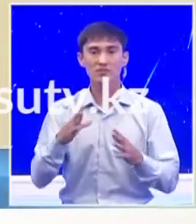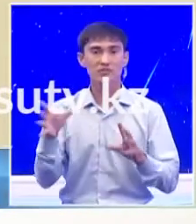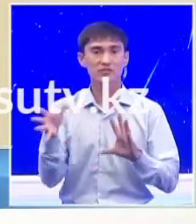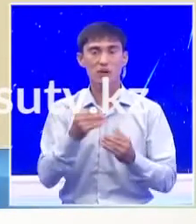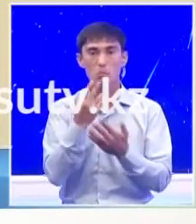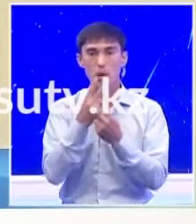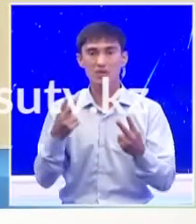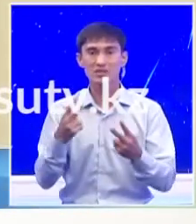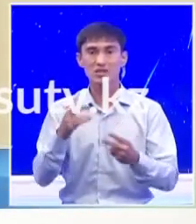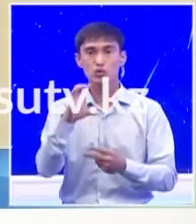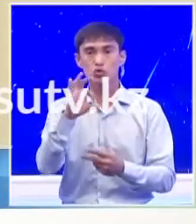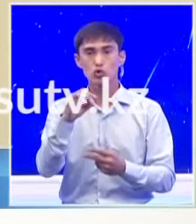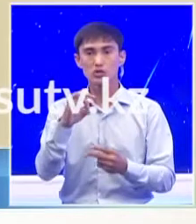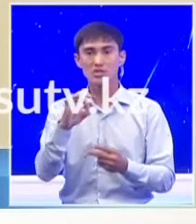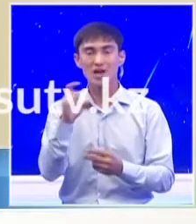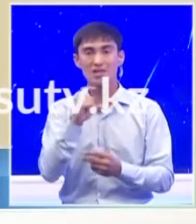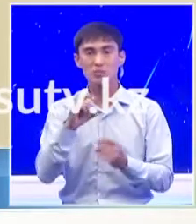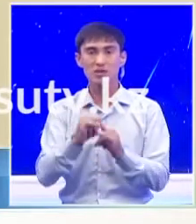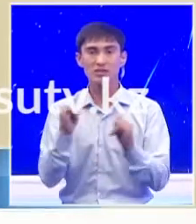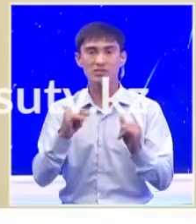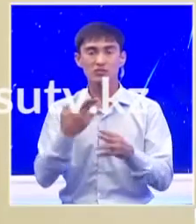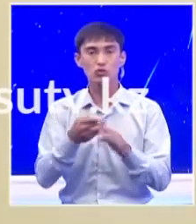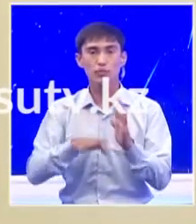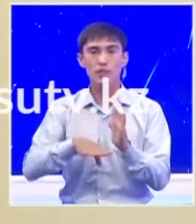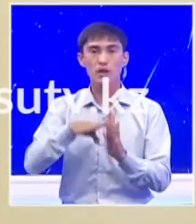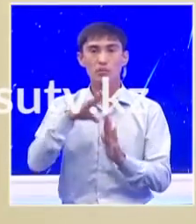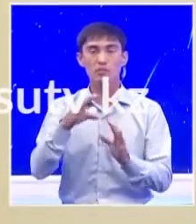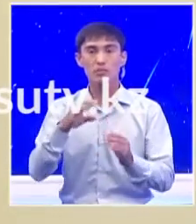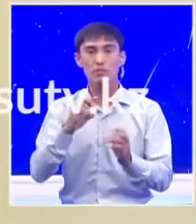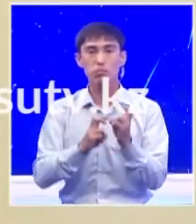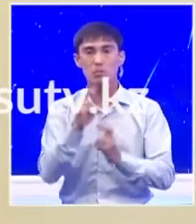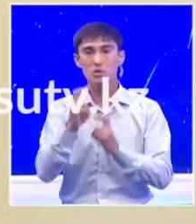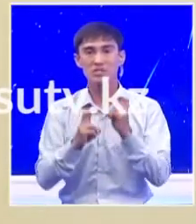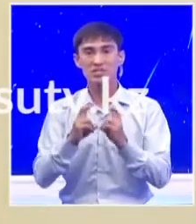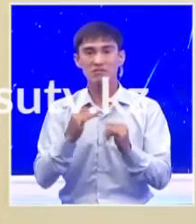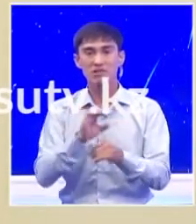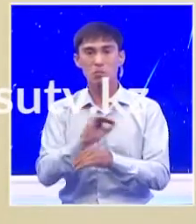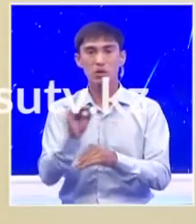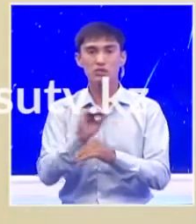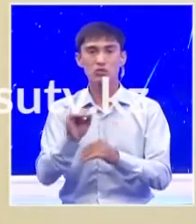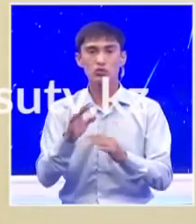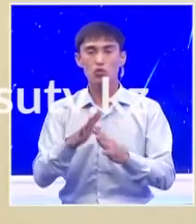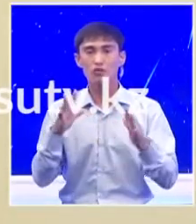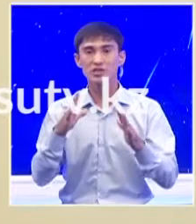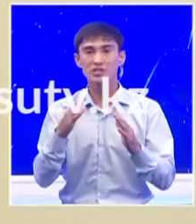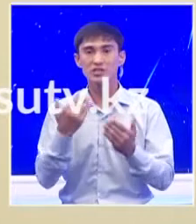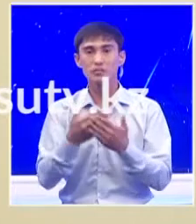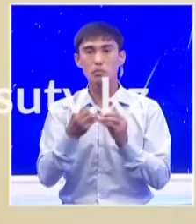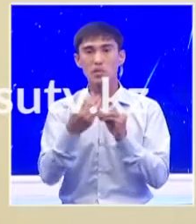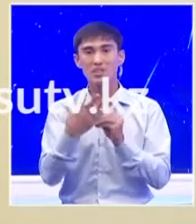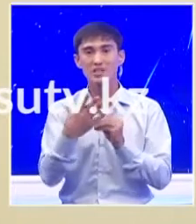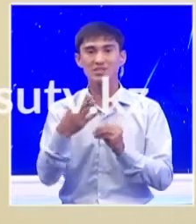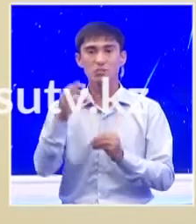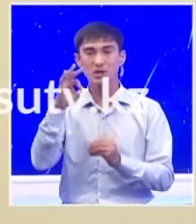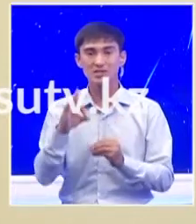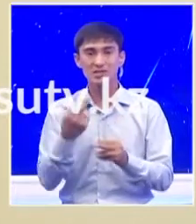показателям социально-экономического развития. За счет роста обрабатывающей промышленности объем промышленного производства увеличился почти на